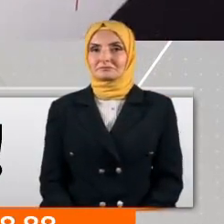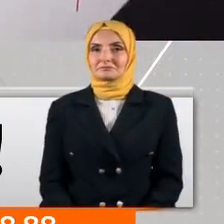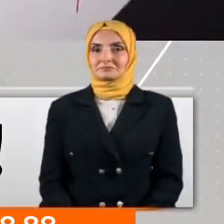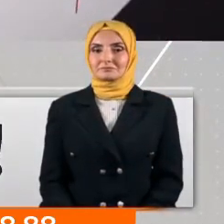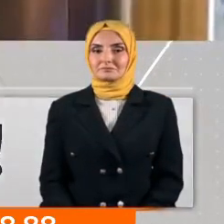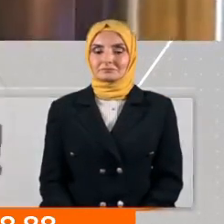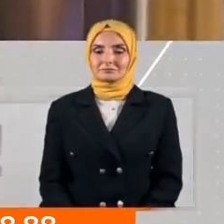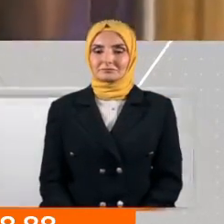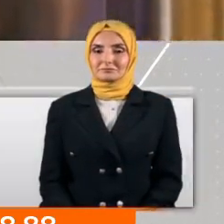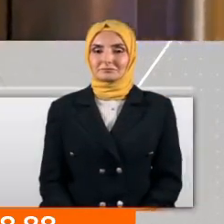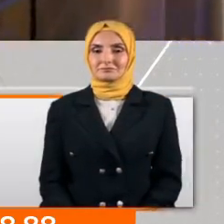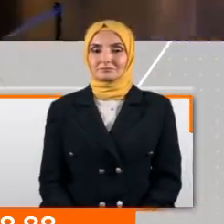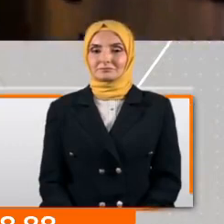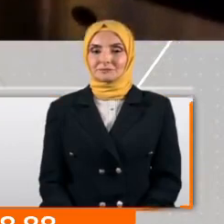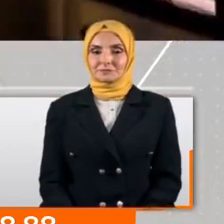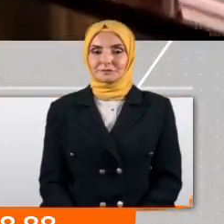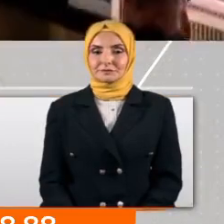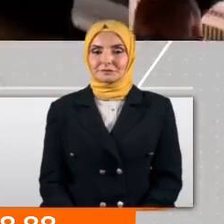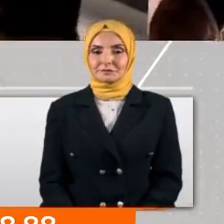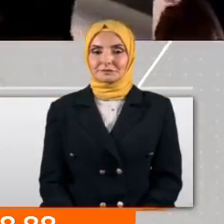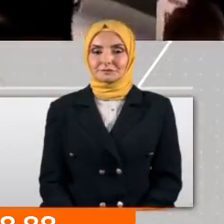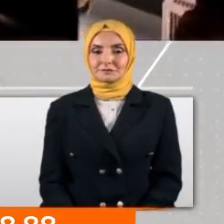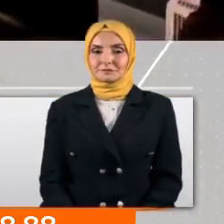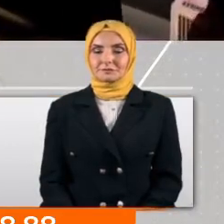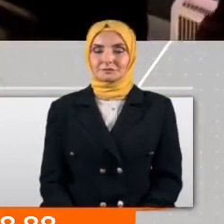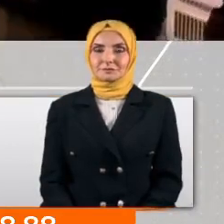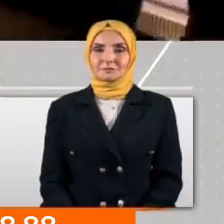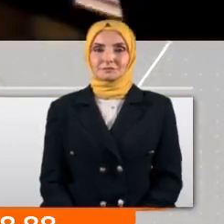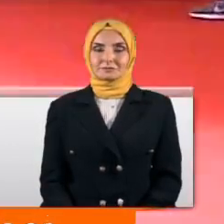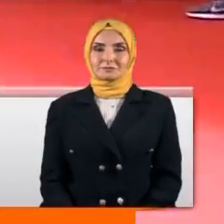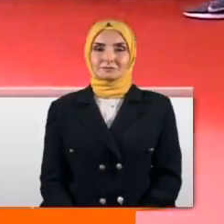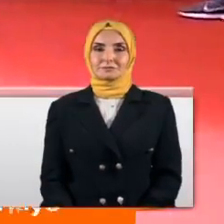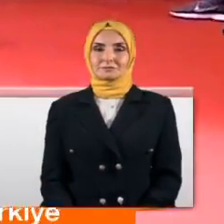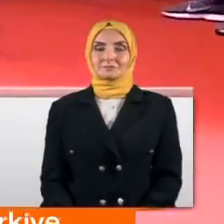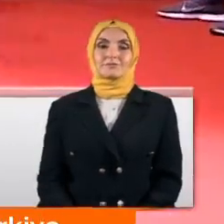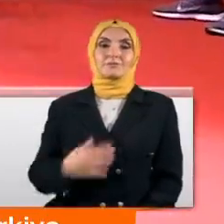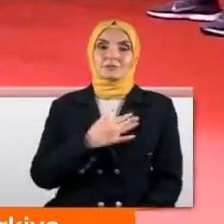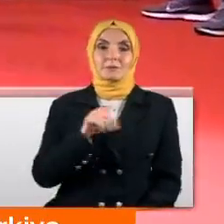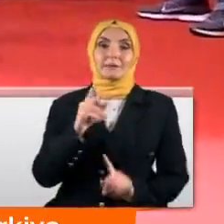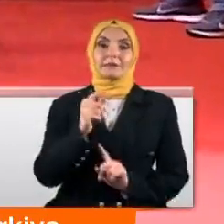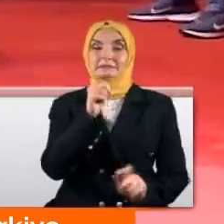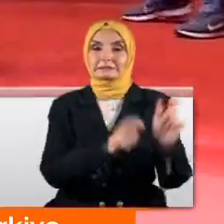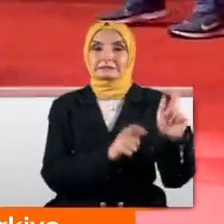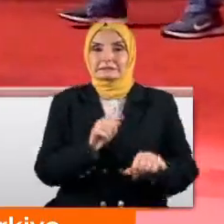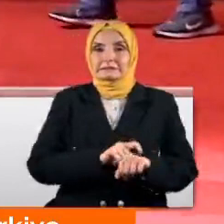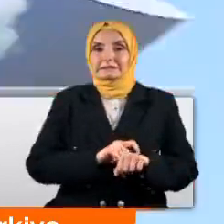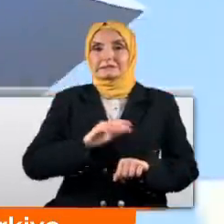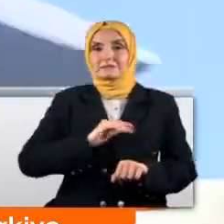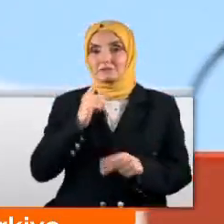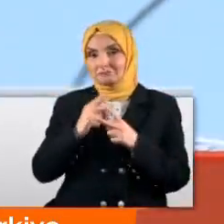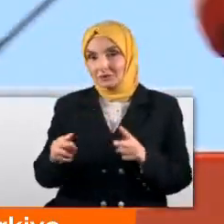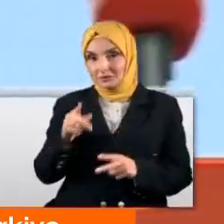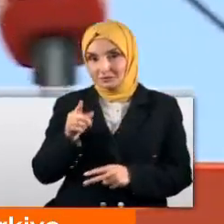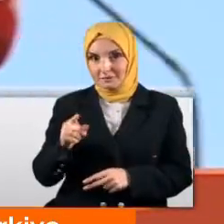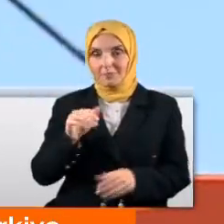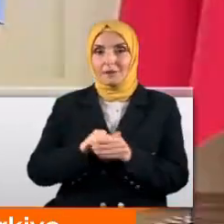değerlendirmeleri varken üzerine bu sözler Cumhuriyet Halk Partisi tabanı daha da Yaralıyor chp'lileri kızdıran o açıklama Parti